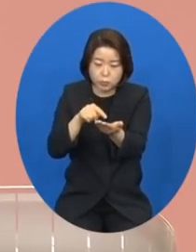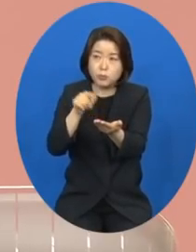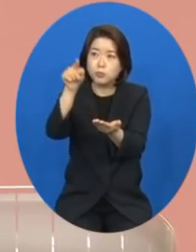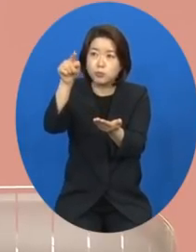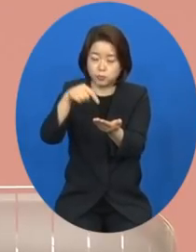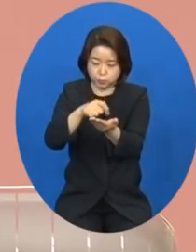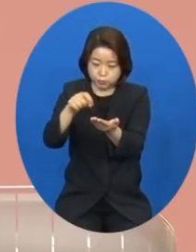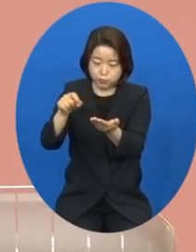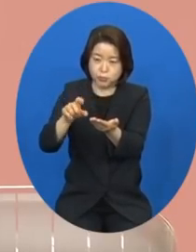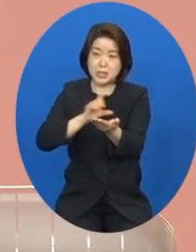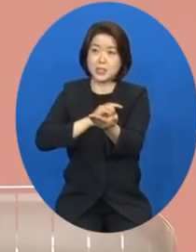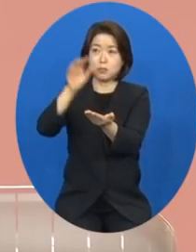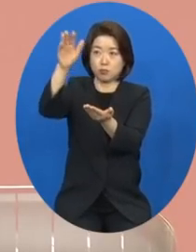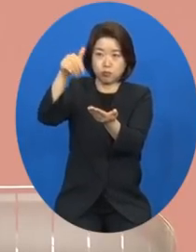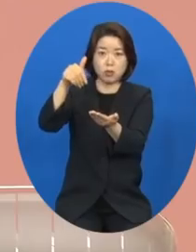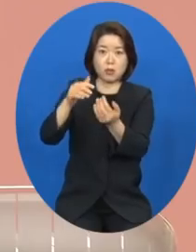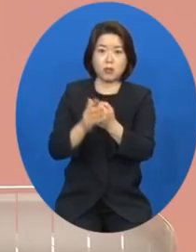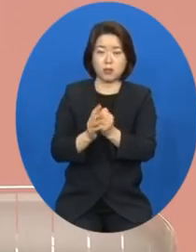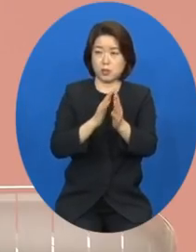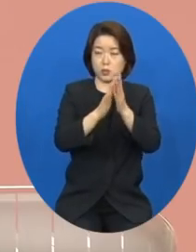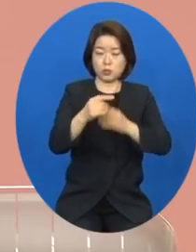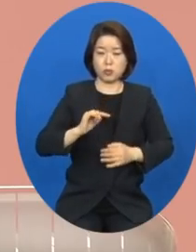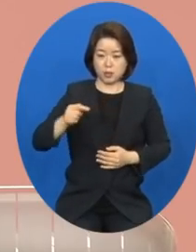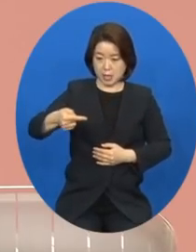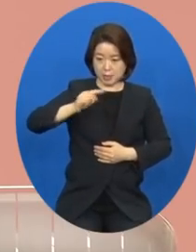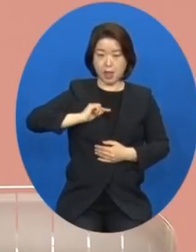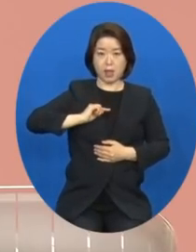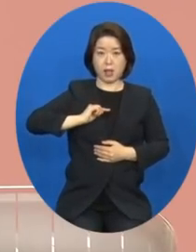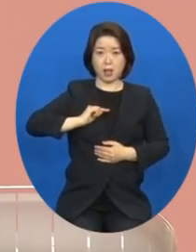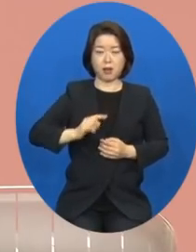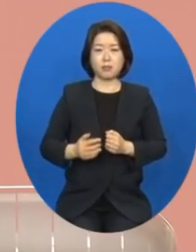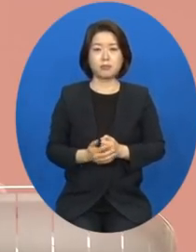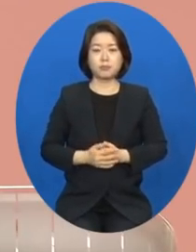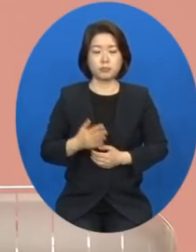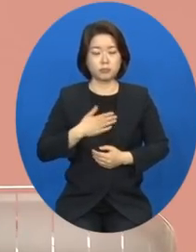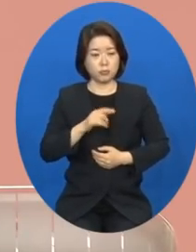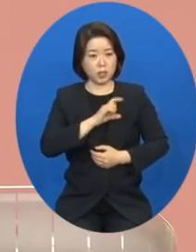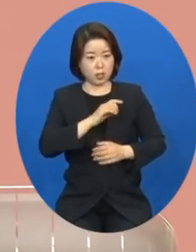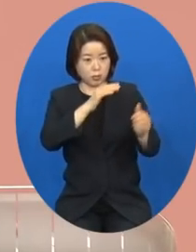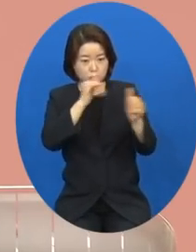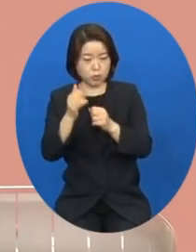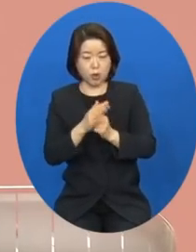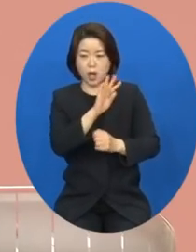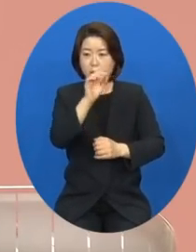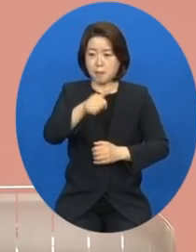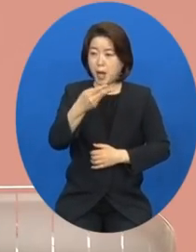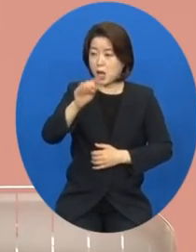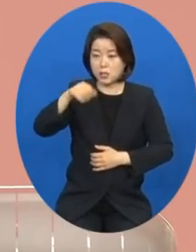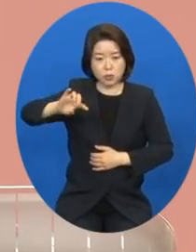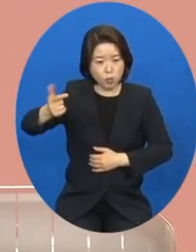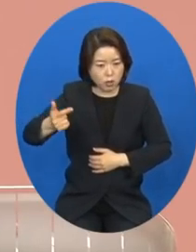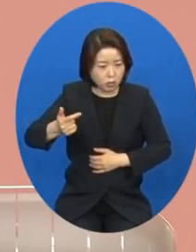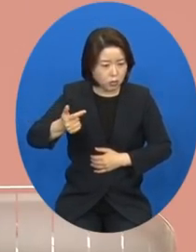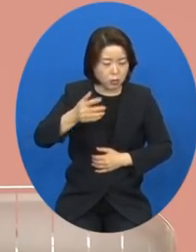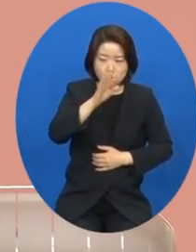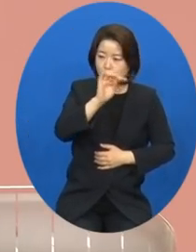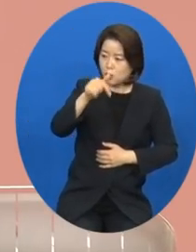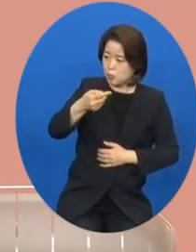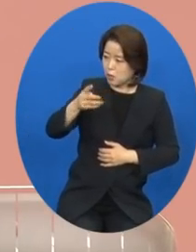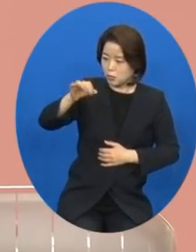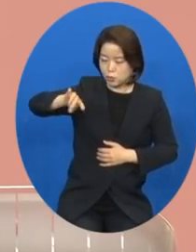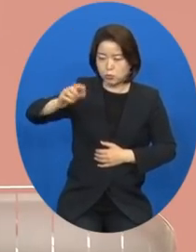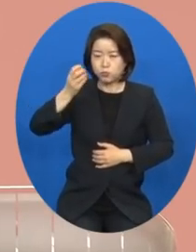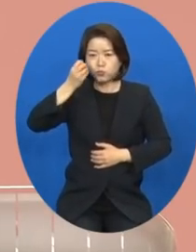그래서 이름을 부르는 거예요 그 줄 쏟아 자기 사례가 되었어요 자기 이름을 불어 드립니다 방미 원 박리 원 호